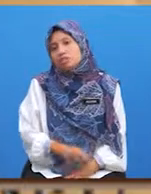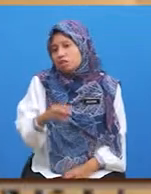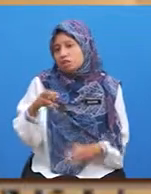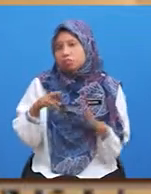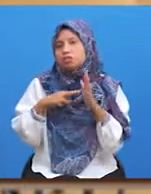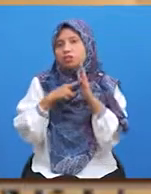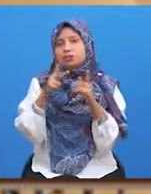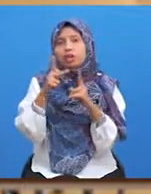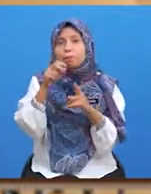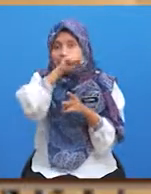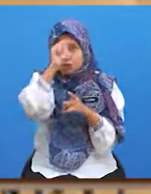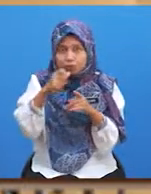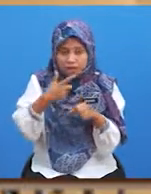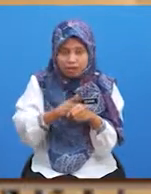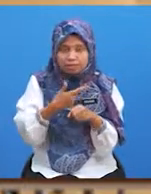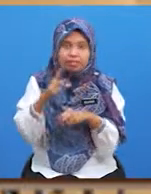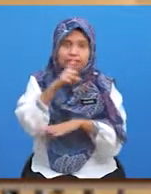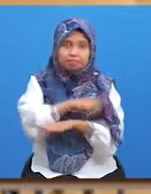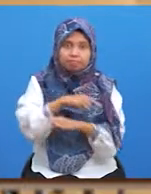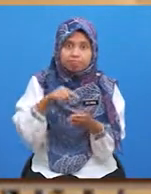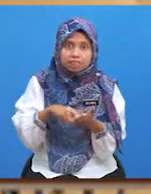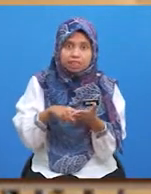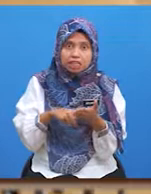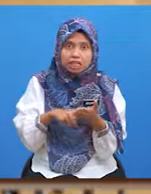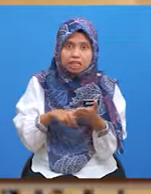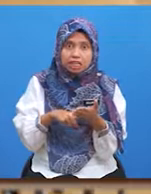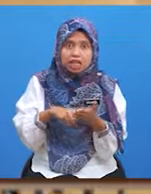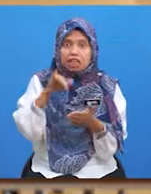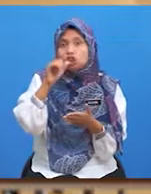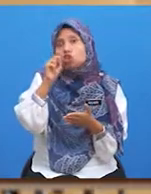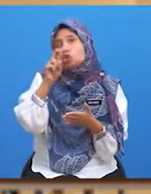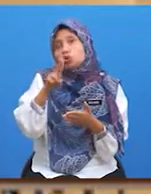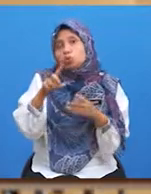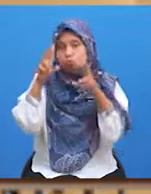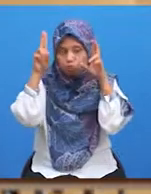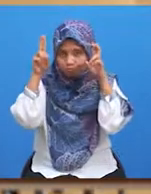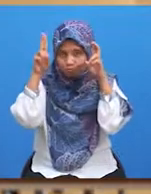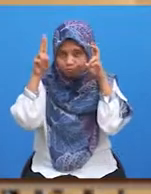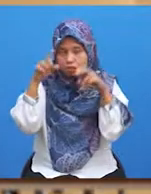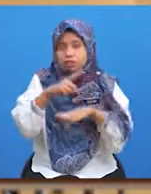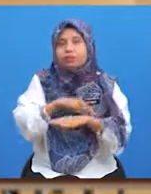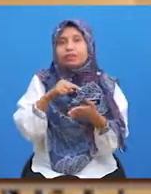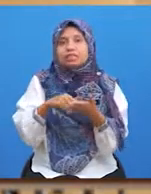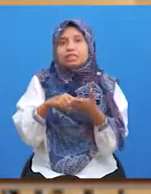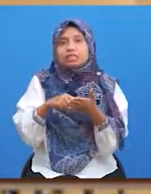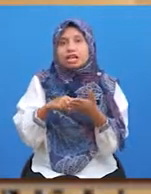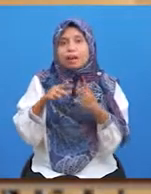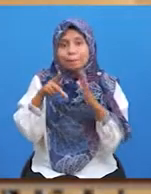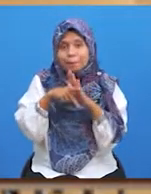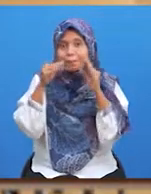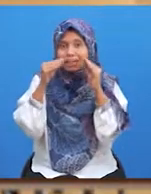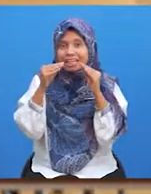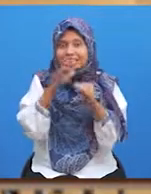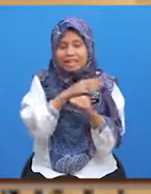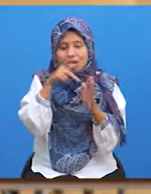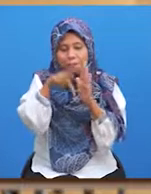Merujuk kepada soalan latihan hari ini, isu kepada tajuk karangan kita ialah pengajaran